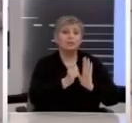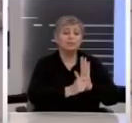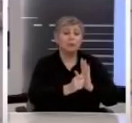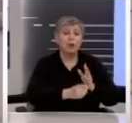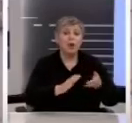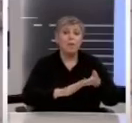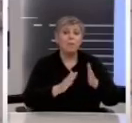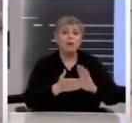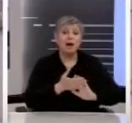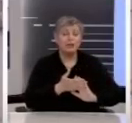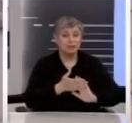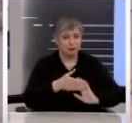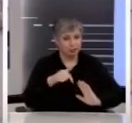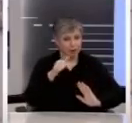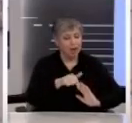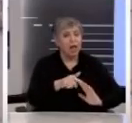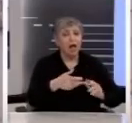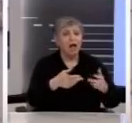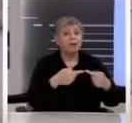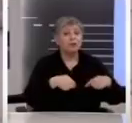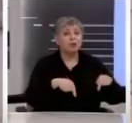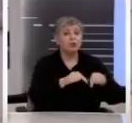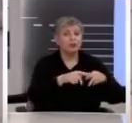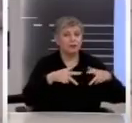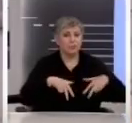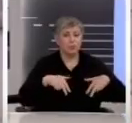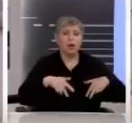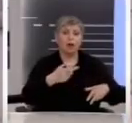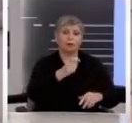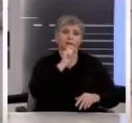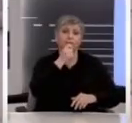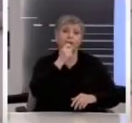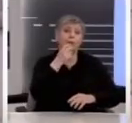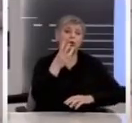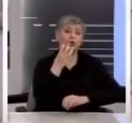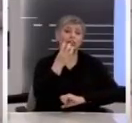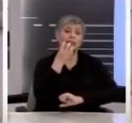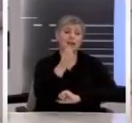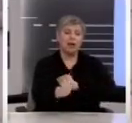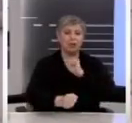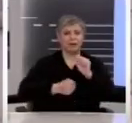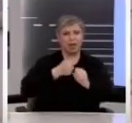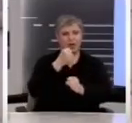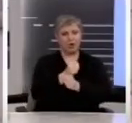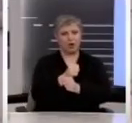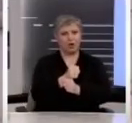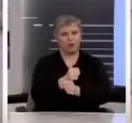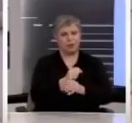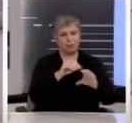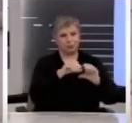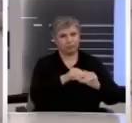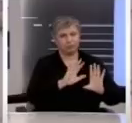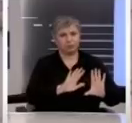πρακτικά του Υπουργικού Συμβουλίου είναι και παραμένουν απόρριτα για 30 χρόνια. Η διαφύλαξη του απορρίτου των